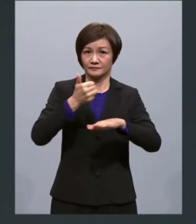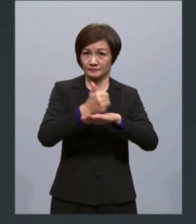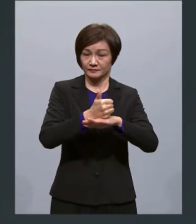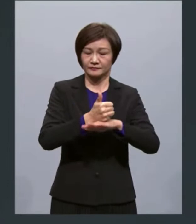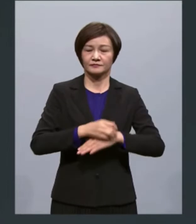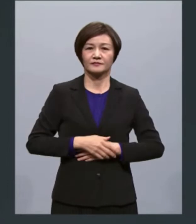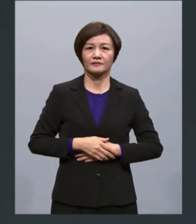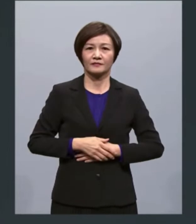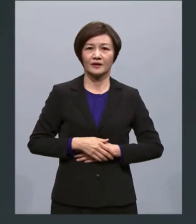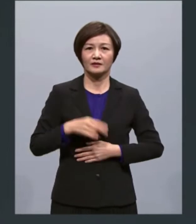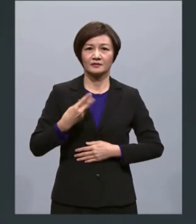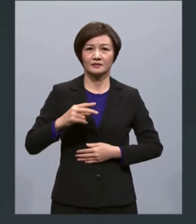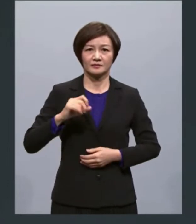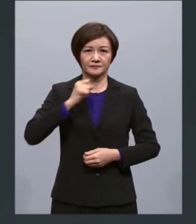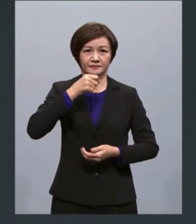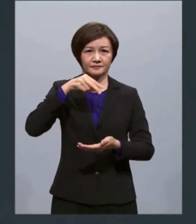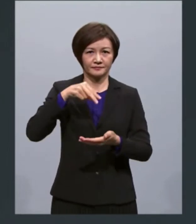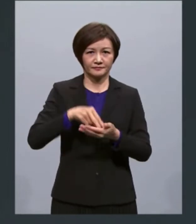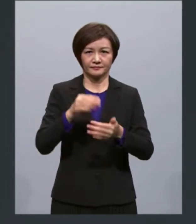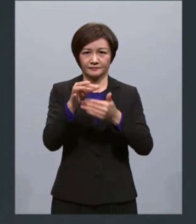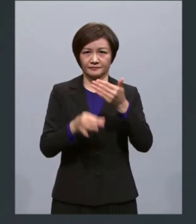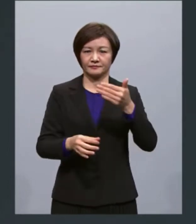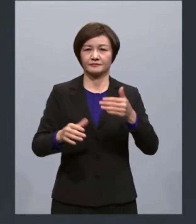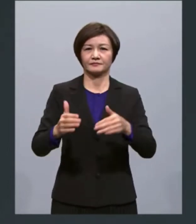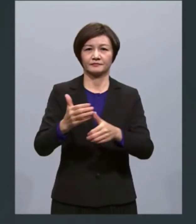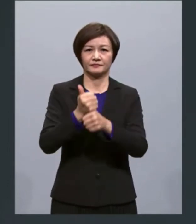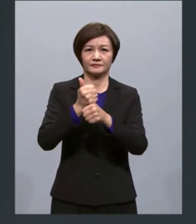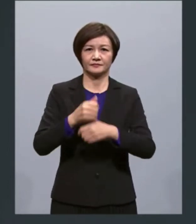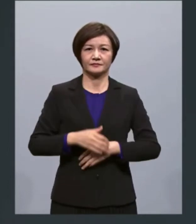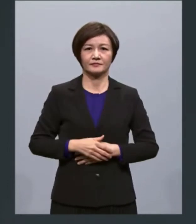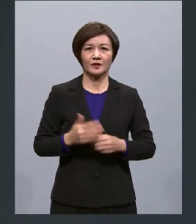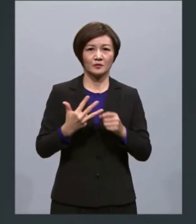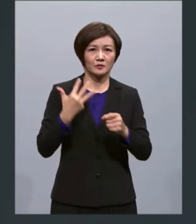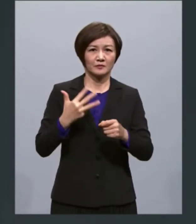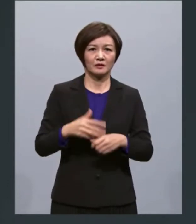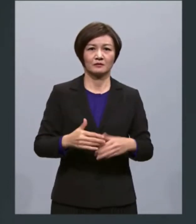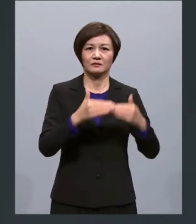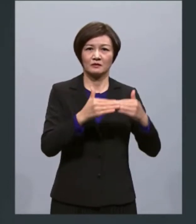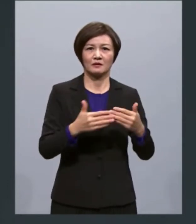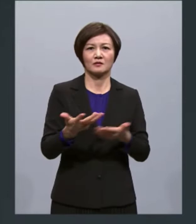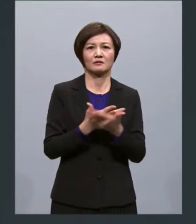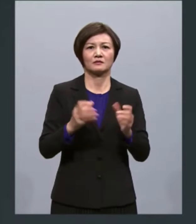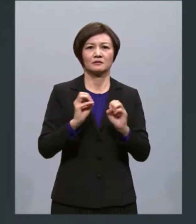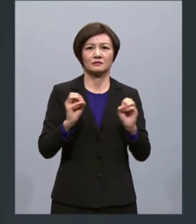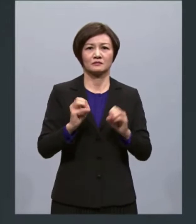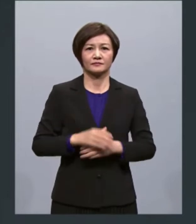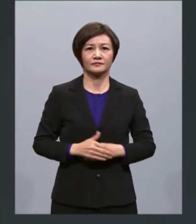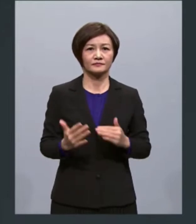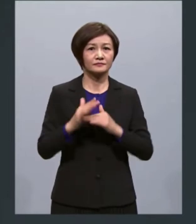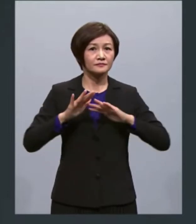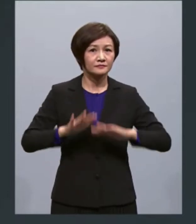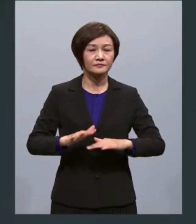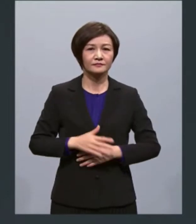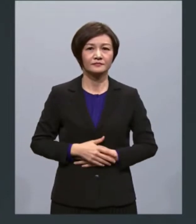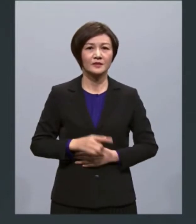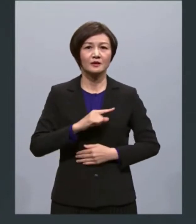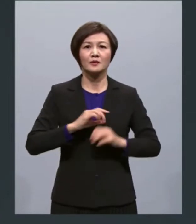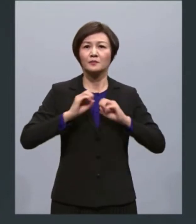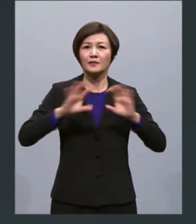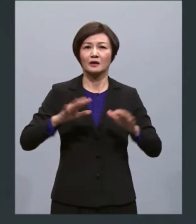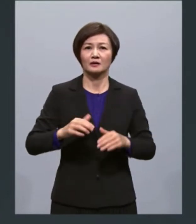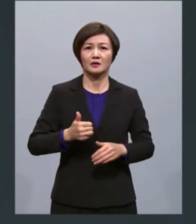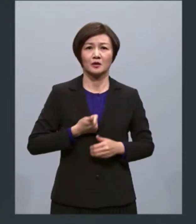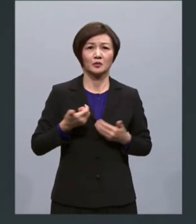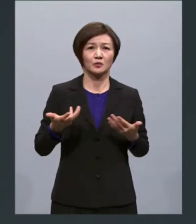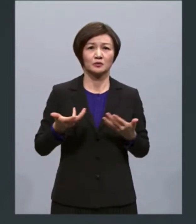阶段还有台独党纲，过去八年执政与大陆零互动，现在更推举一个自称务实的